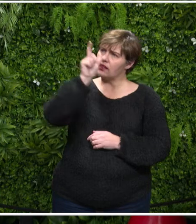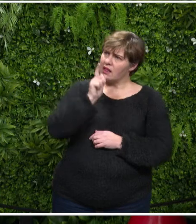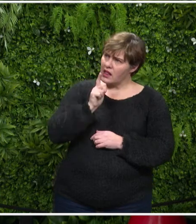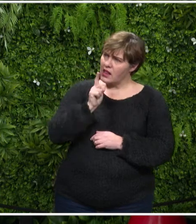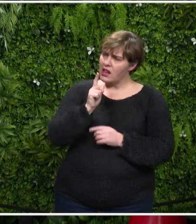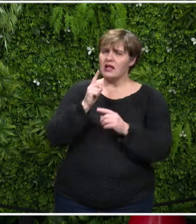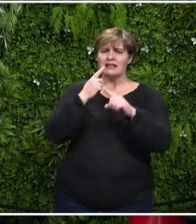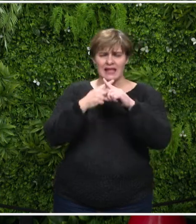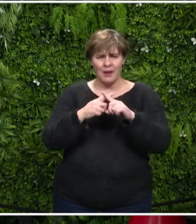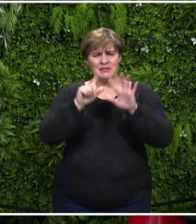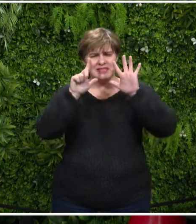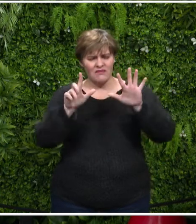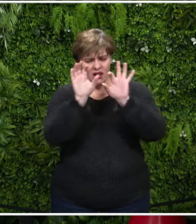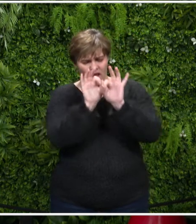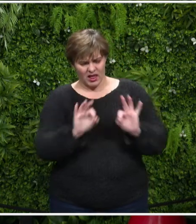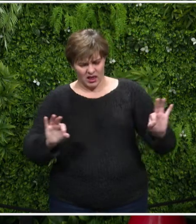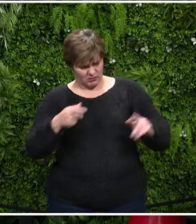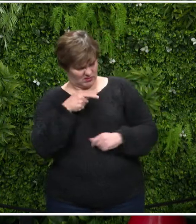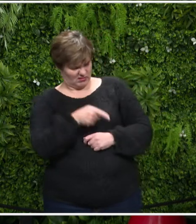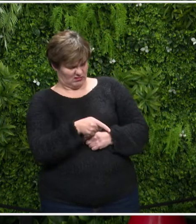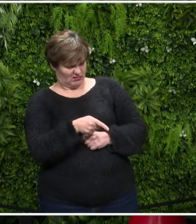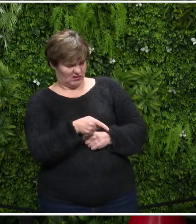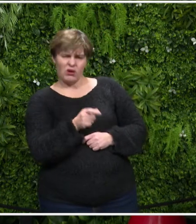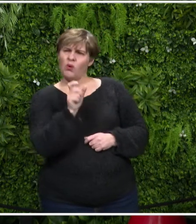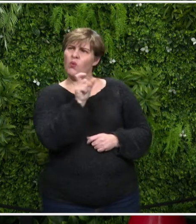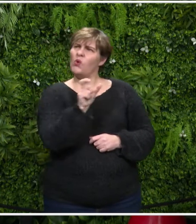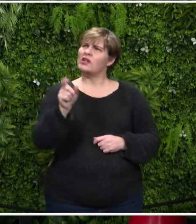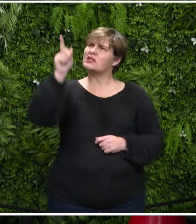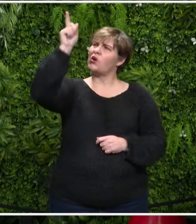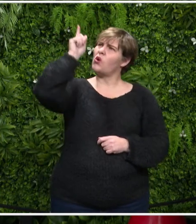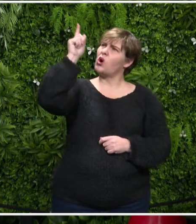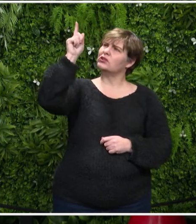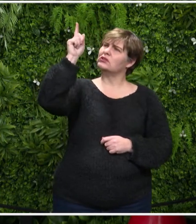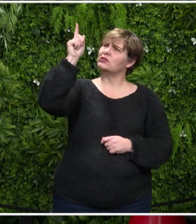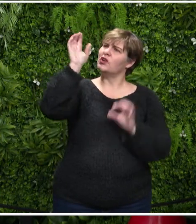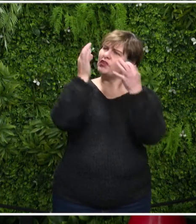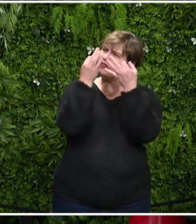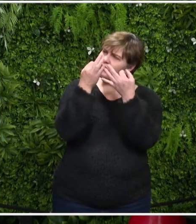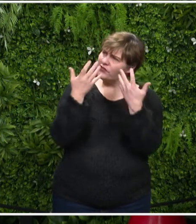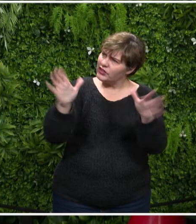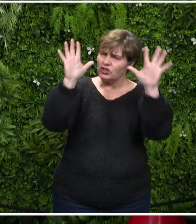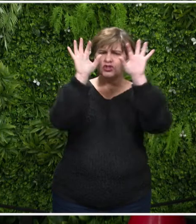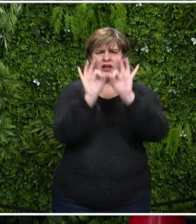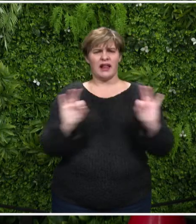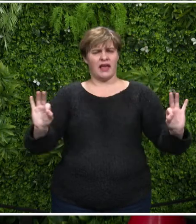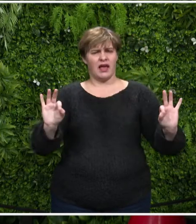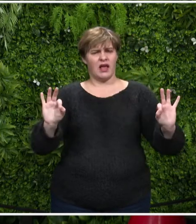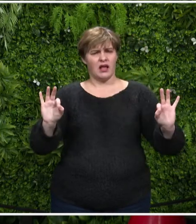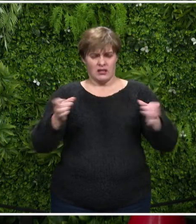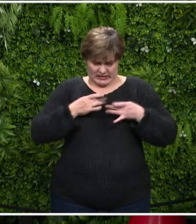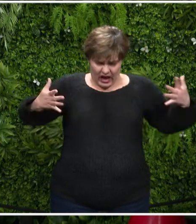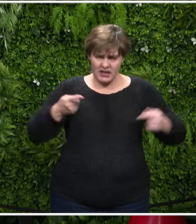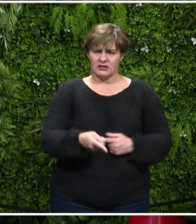gesuiwer. Maar toe lees ek hierdie vers en daar staan die woorde van die Here is rein woorde. Dit is hoe die vers